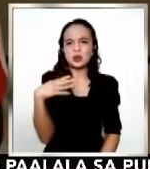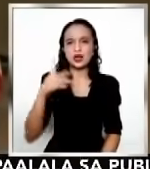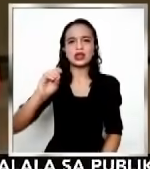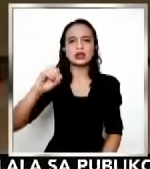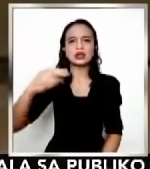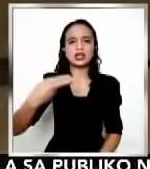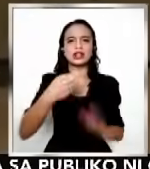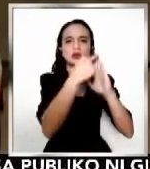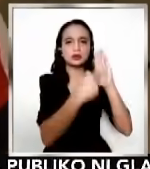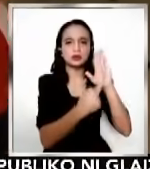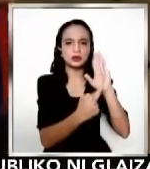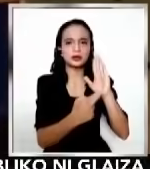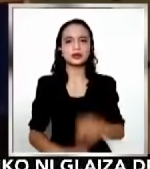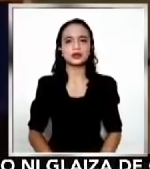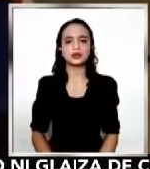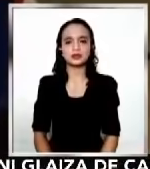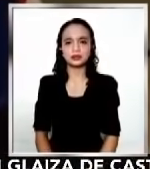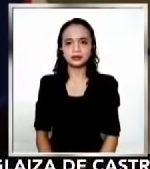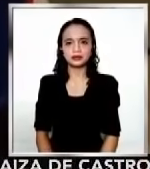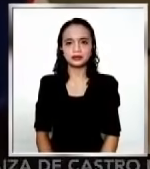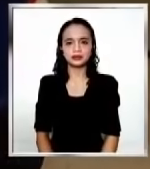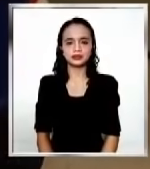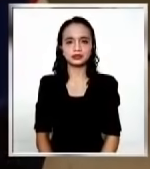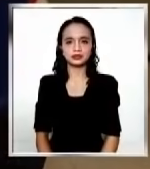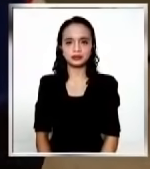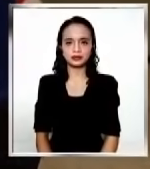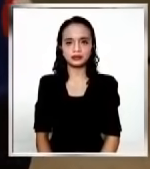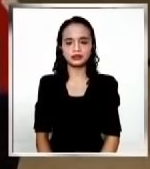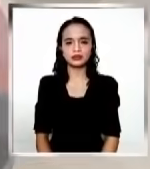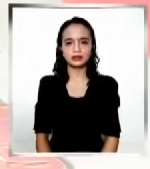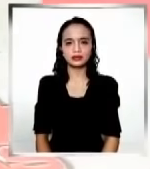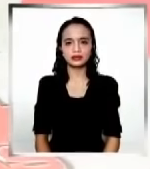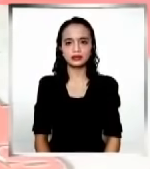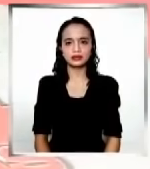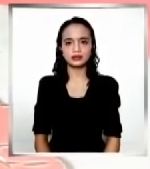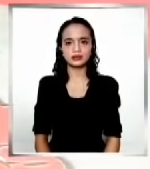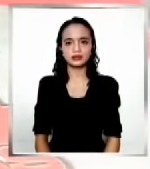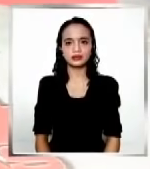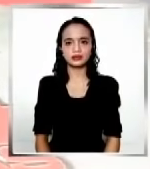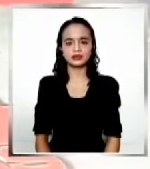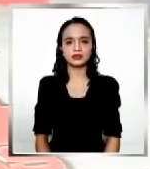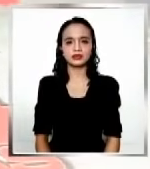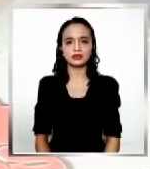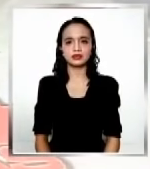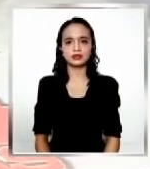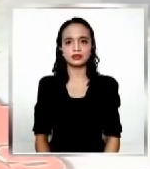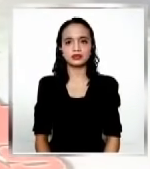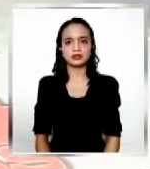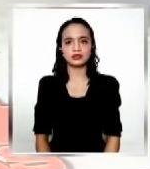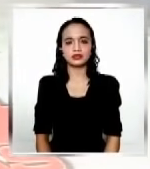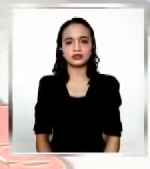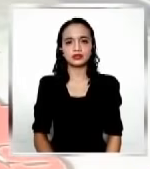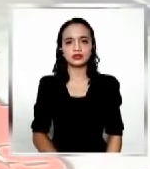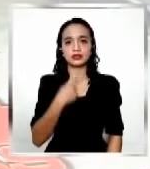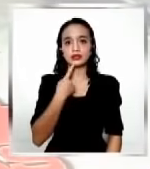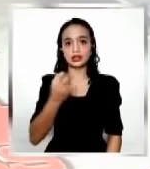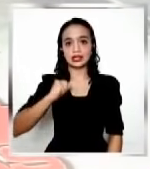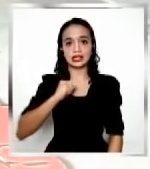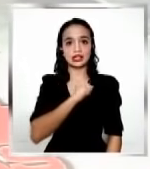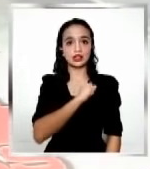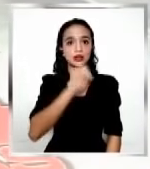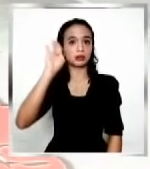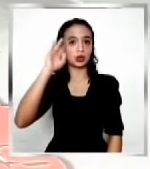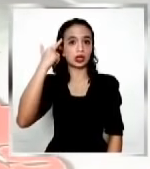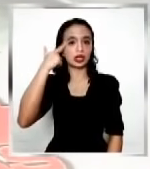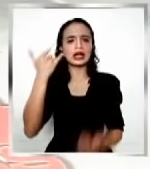Tina Panganiban Perez, Nakatutok, 24 Oras. Tiniyak ni Senador Bonggo na nasa mabuting